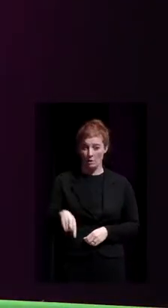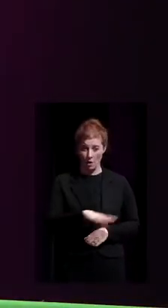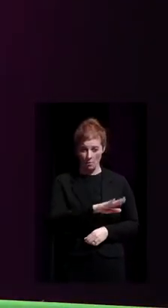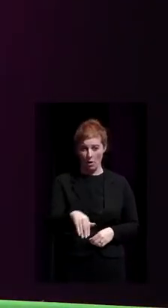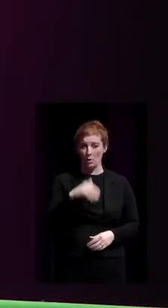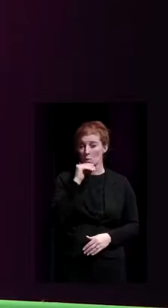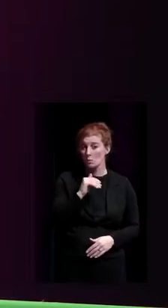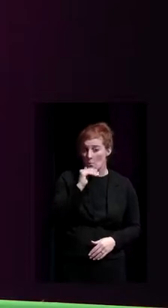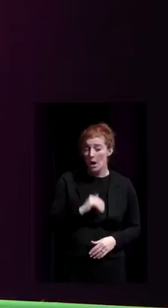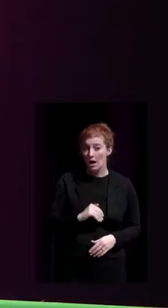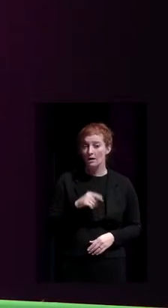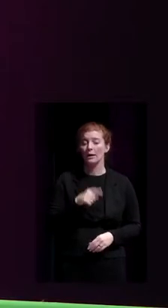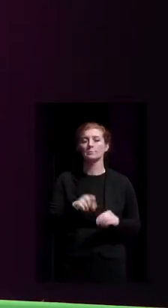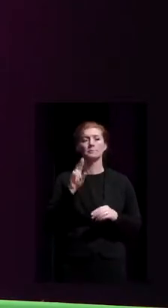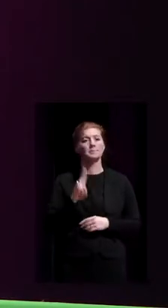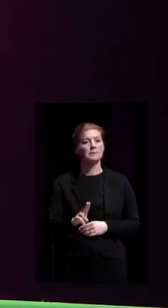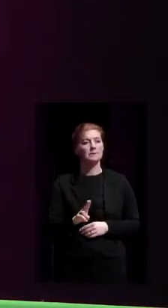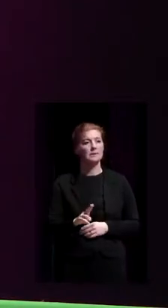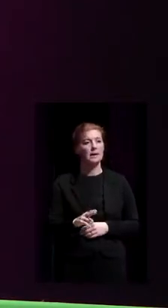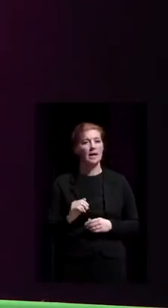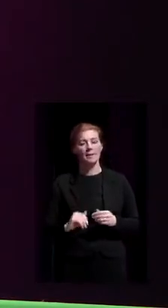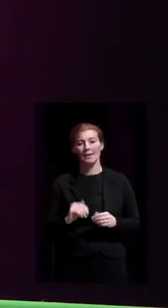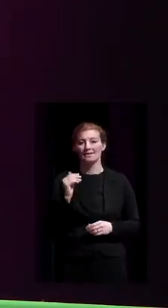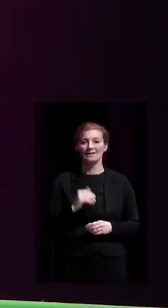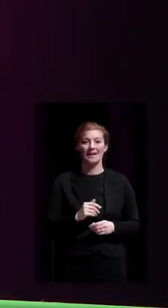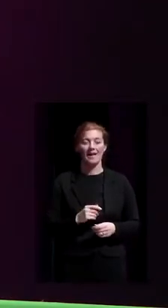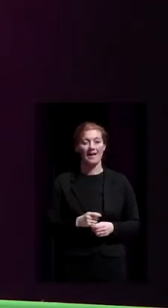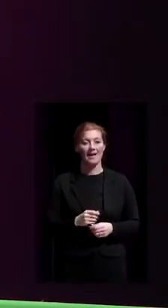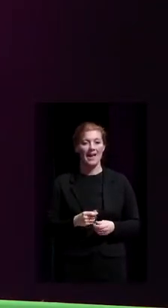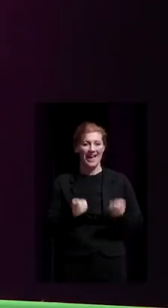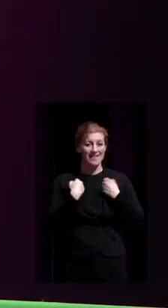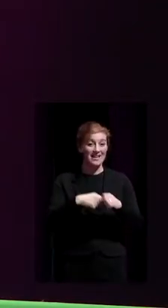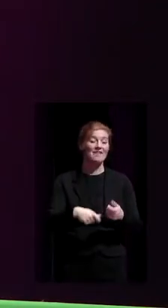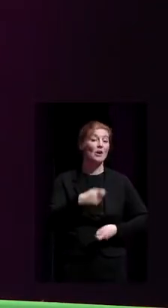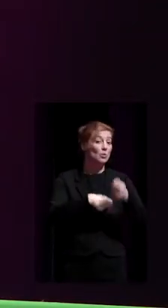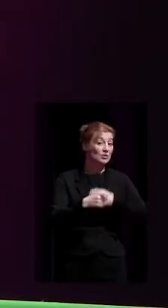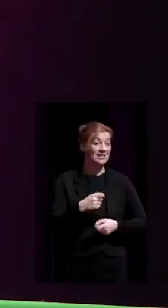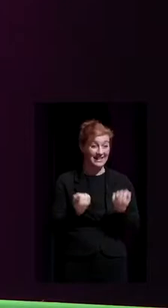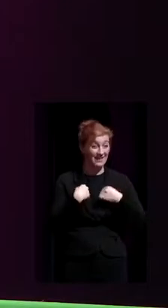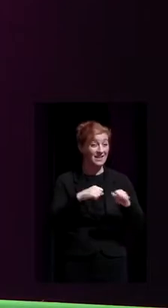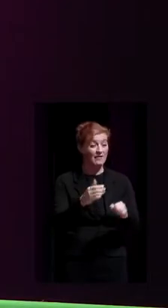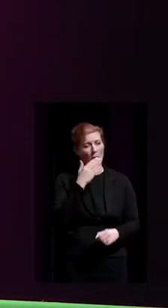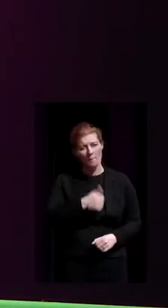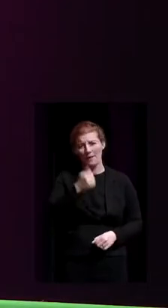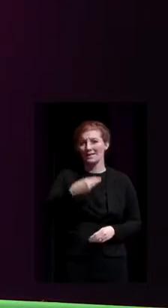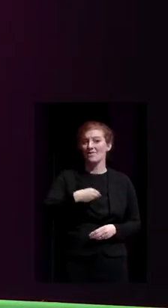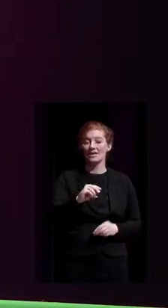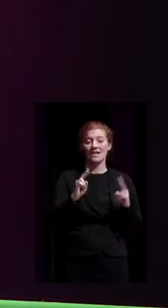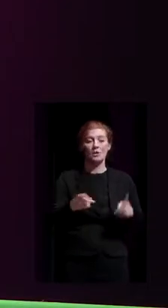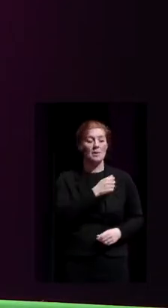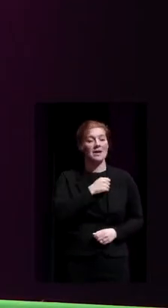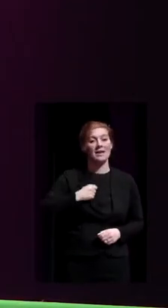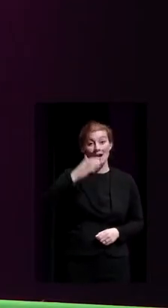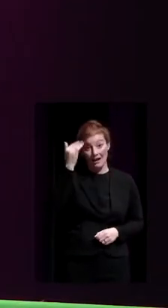ungdom är faktiskt det mest kostnadseffektiva, men också den bästa investering som regeringar kan göra. Vi räknar med